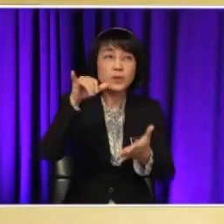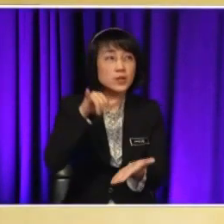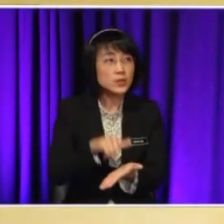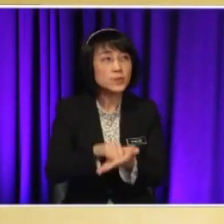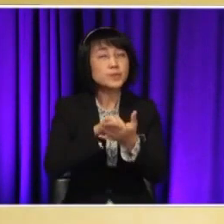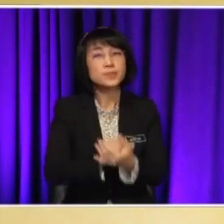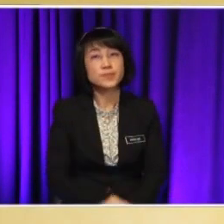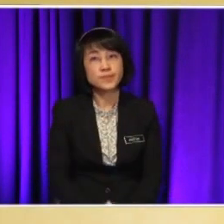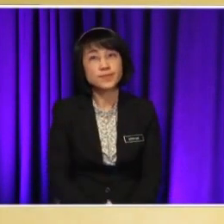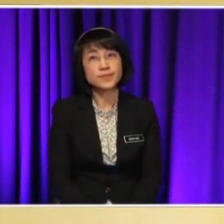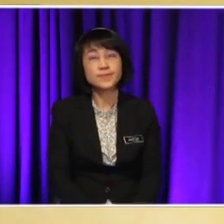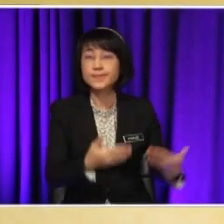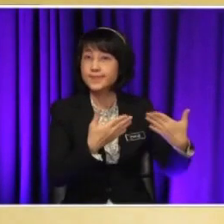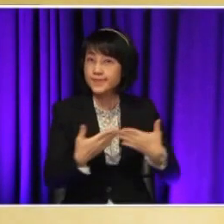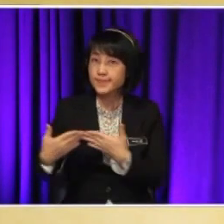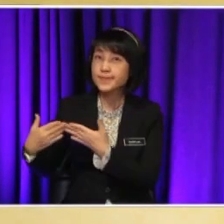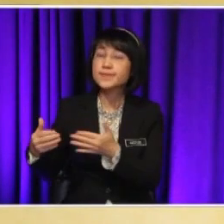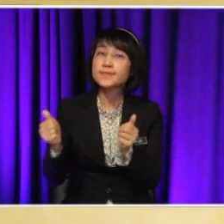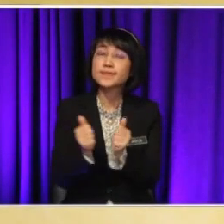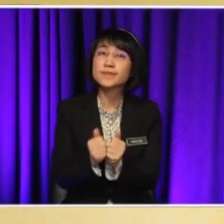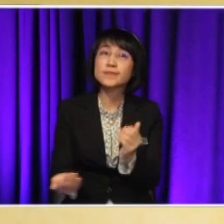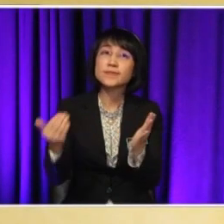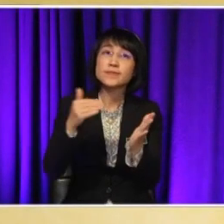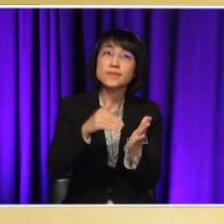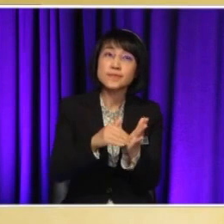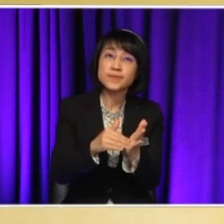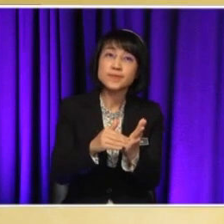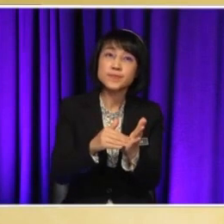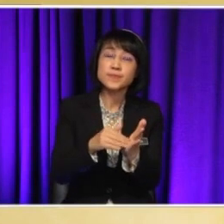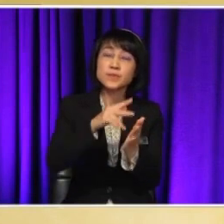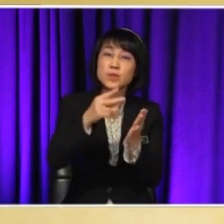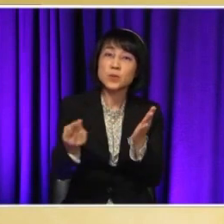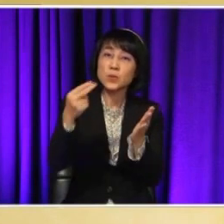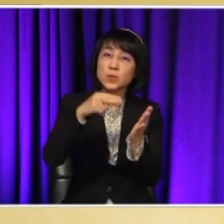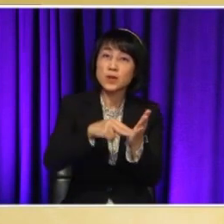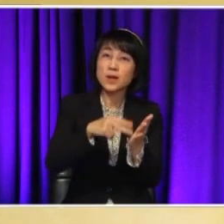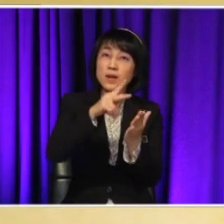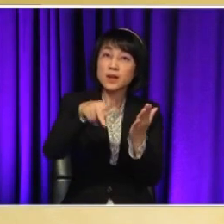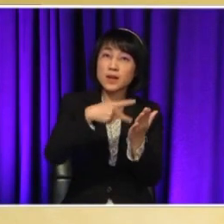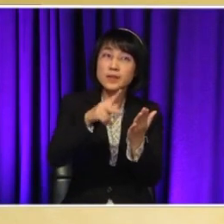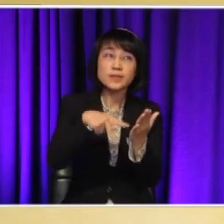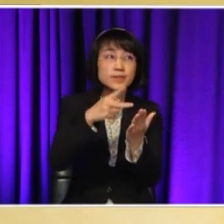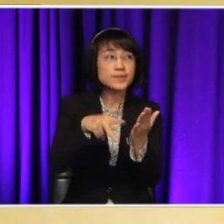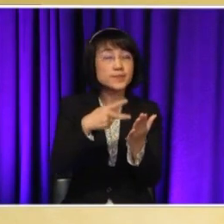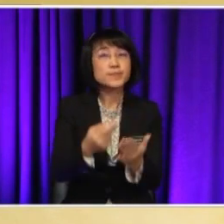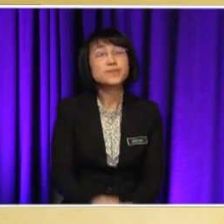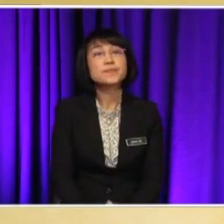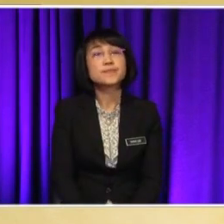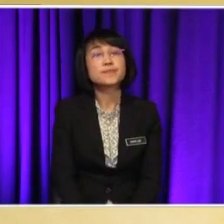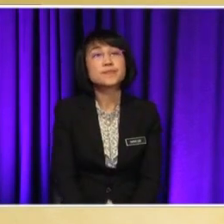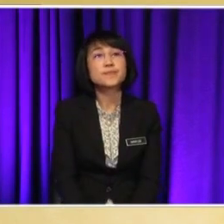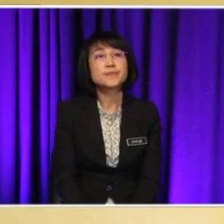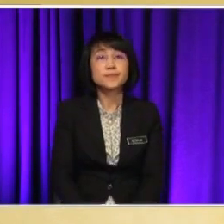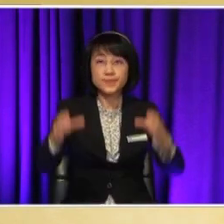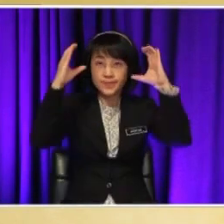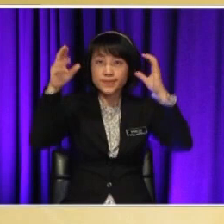Okey. Kita teruskan lagi dengan ulang kaji ke-17. Baik, cikgu. Okey, siapa nak jawab eh? Okey, cikgu baca dulu. Nanti cikgu